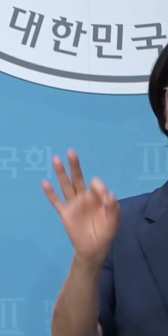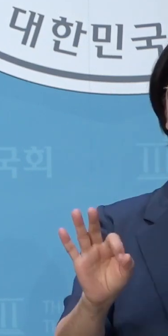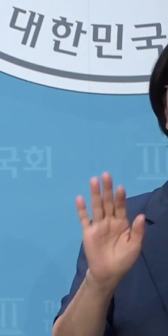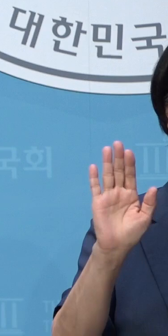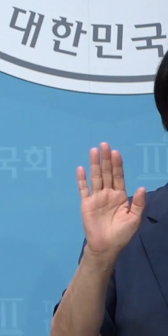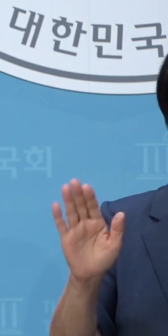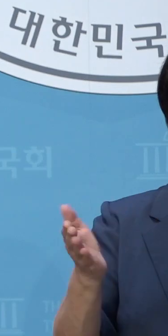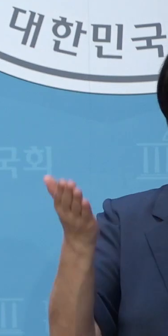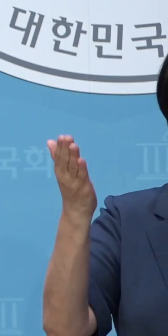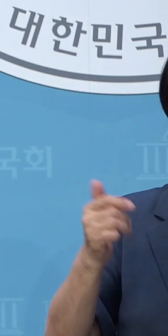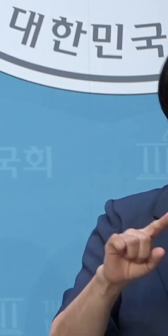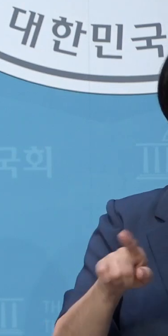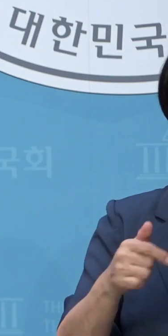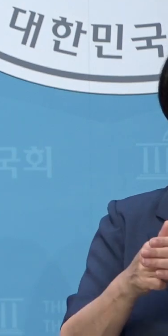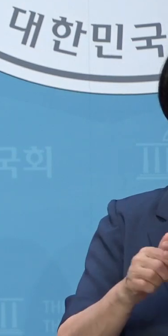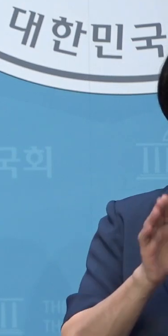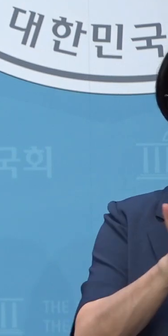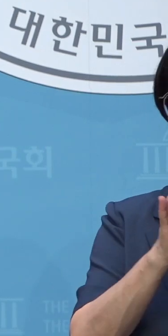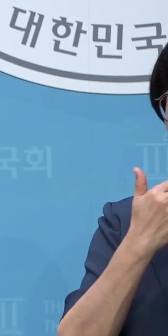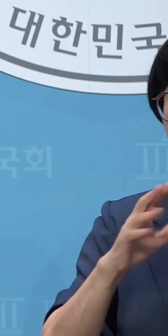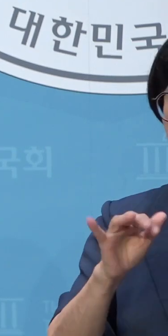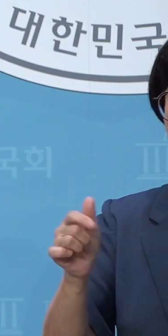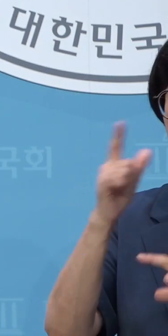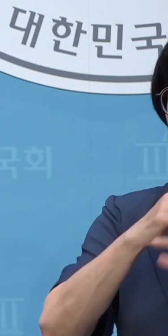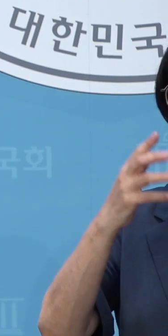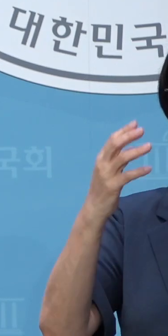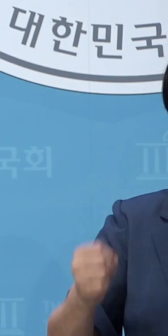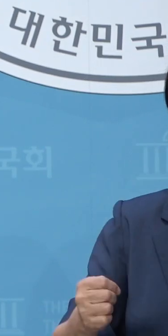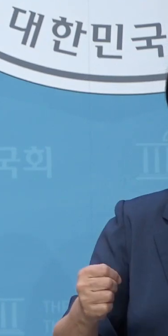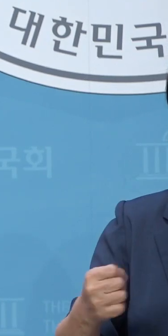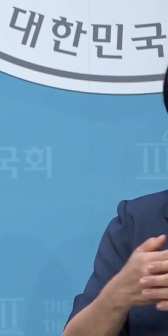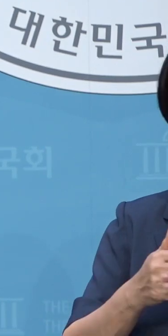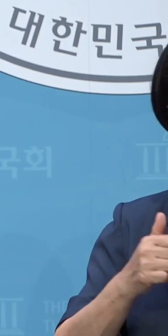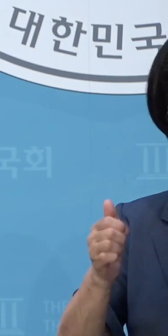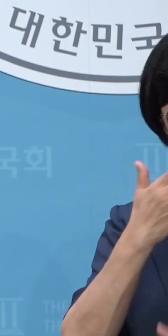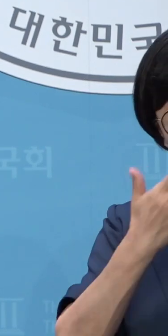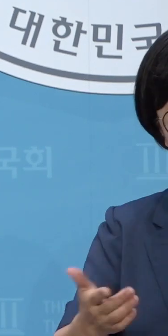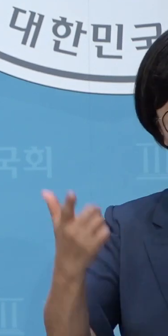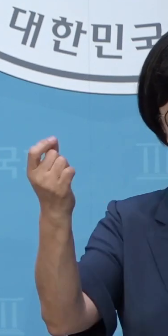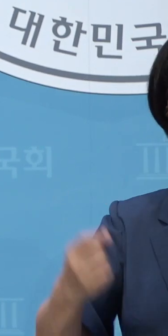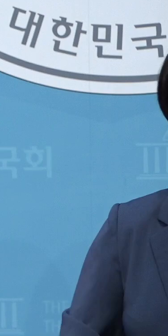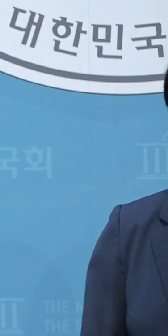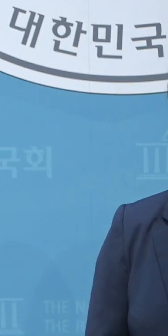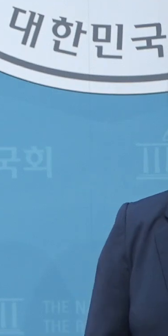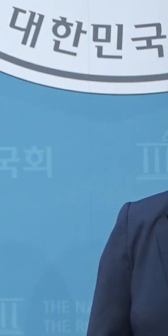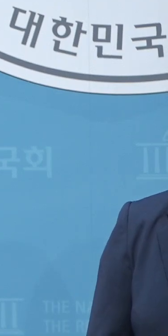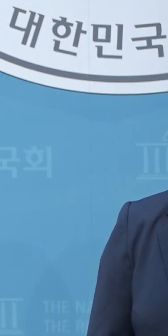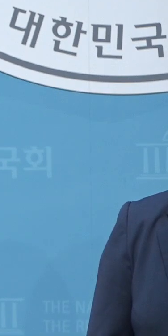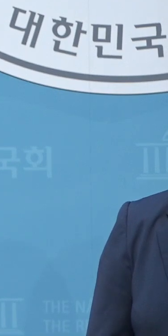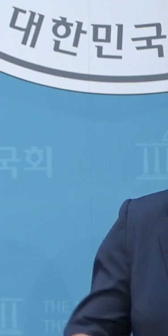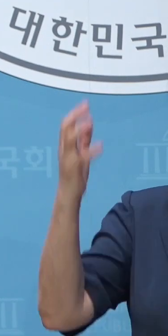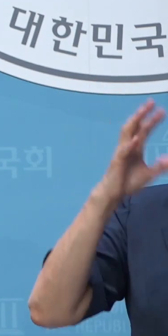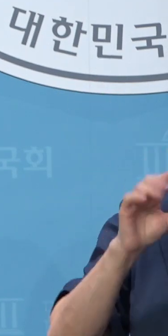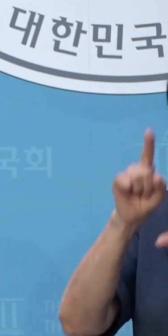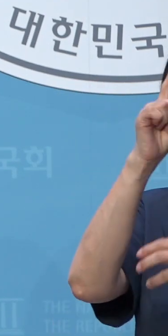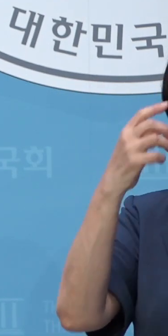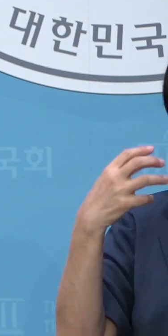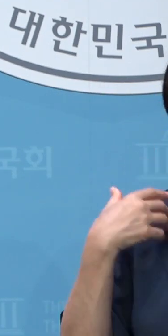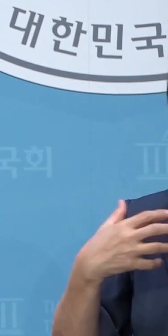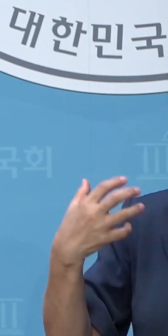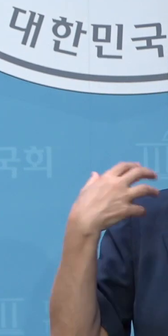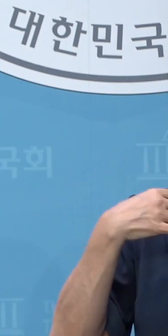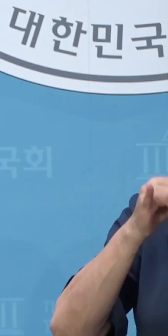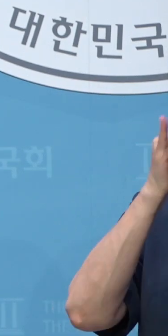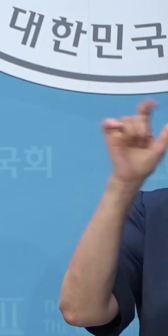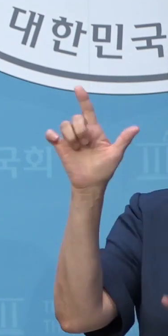후반대인데 지지하지 않은 국민이 더 많으니 이도 따라야 하는 것 아니겠습니까 대한민국 정부의